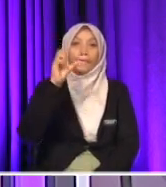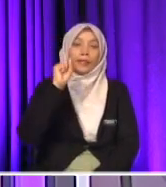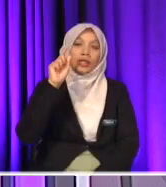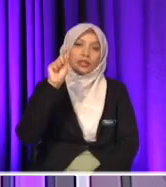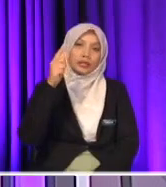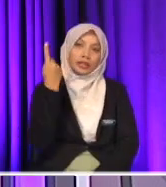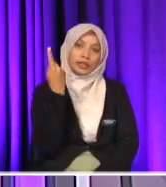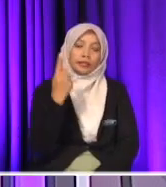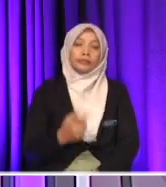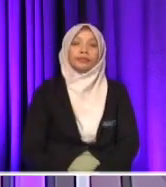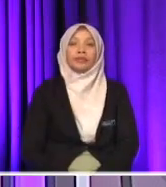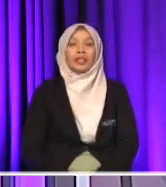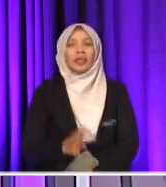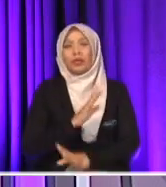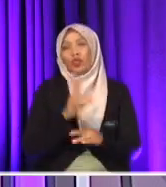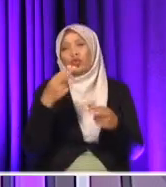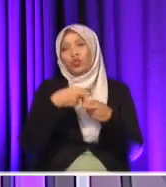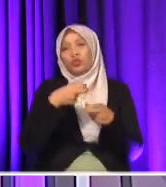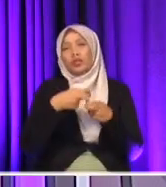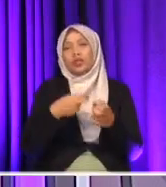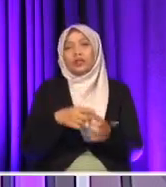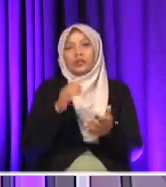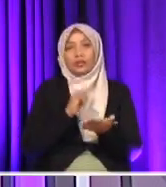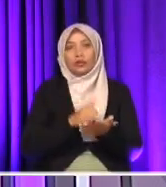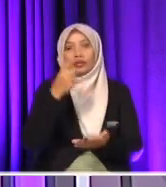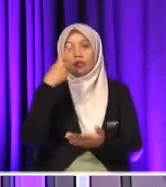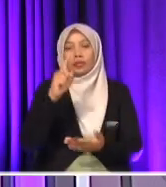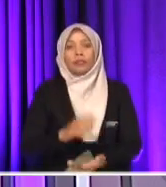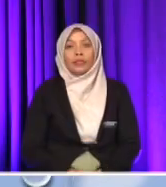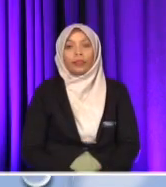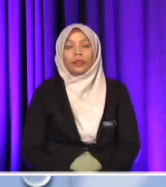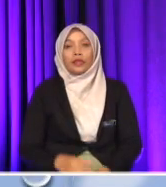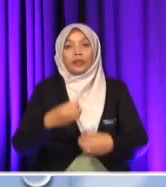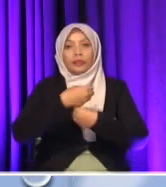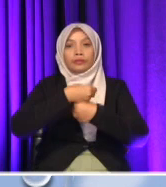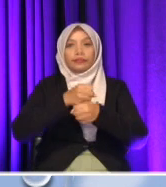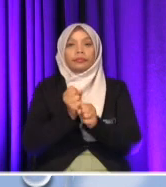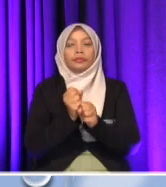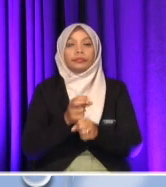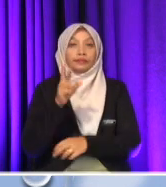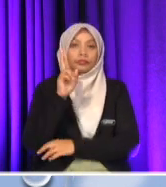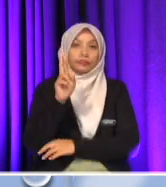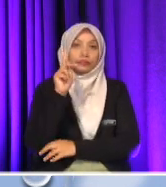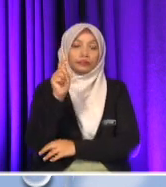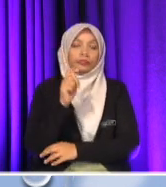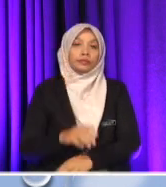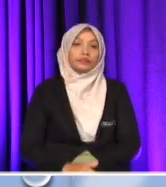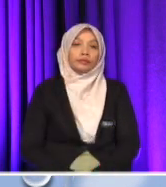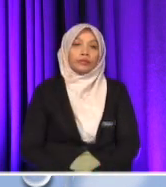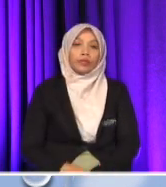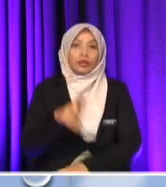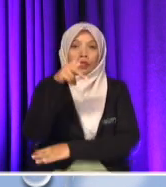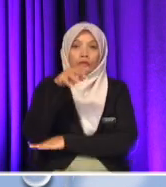sahaja ambil, tak perlu nak susah-susah. Okey, itu jawapannya tadi. Ini adalah bentuk rectangular sebab kita kata tadi pola